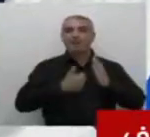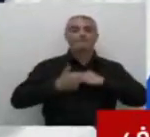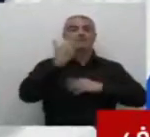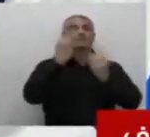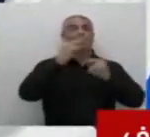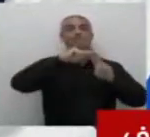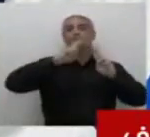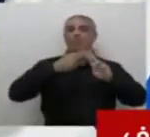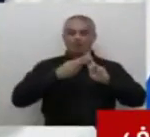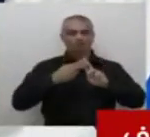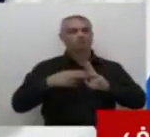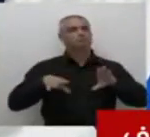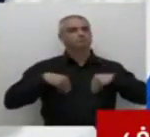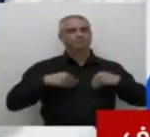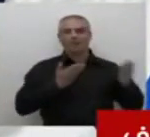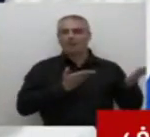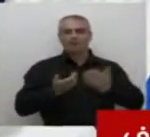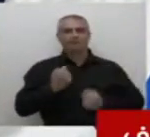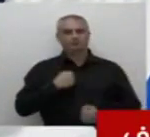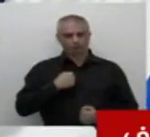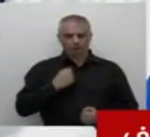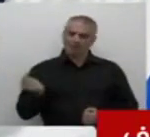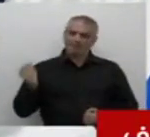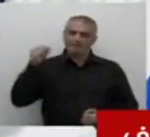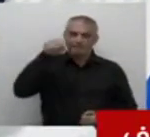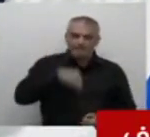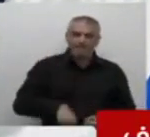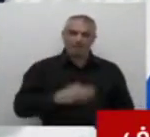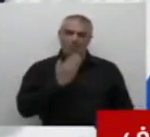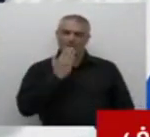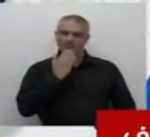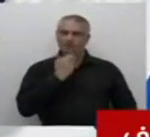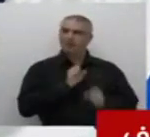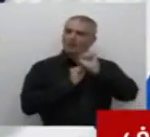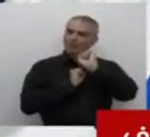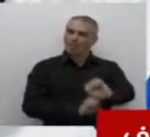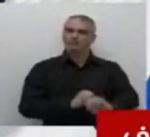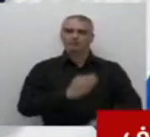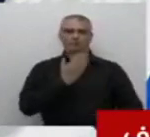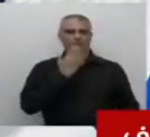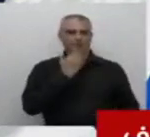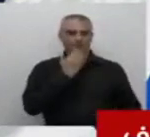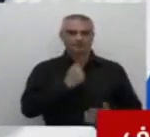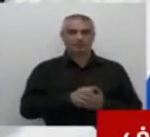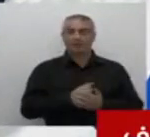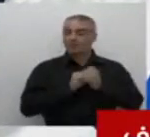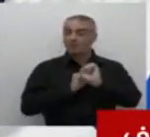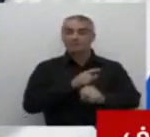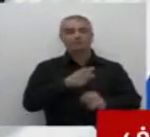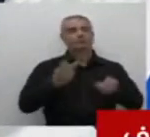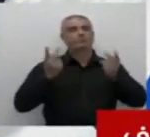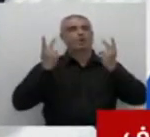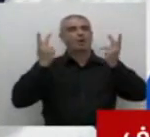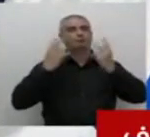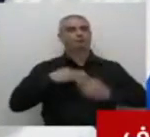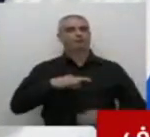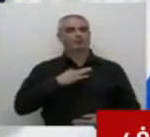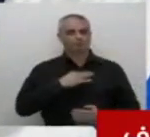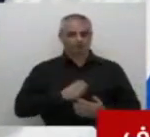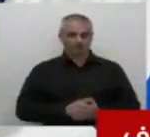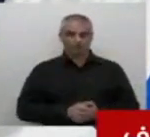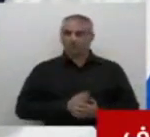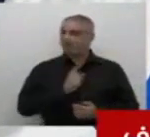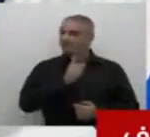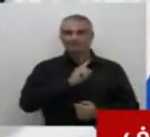ونحن نواجهها وانا سعيد جدا بان العديد من قيادات العالم لبت دعوتنا وجاءت الى اسرائيل واعلنت